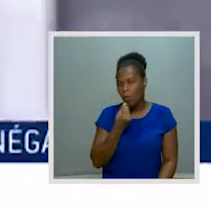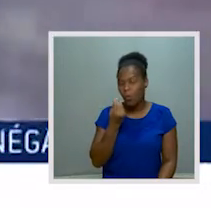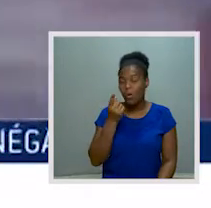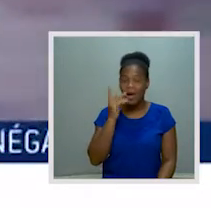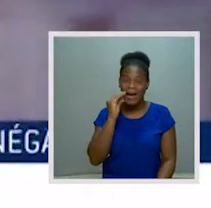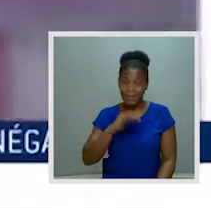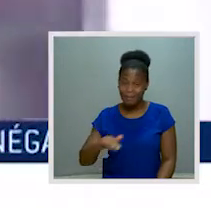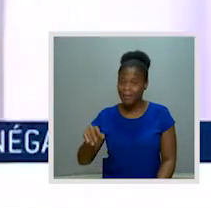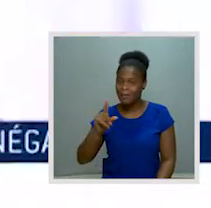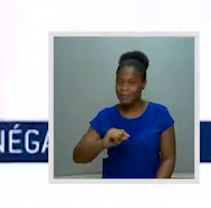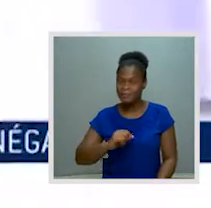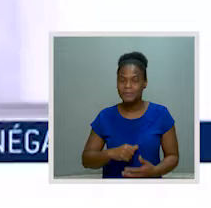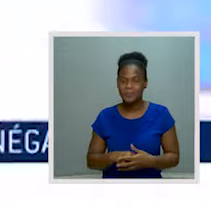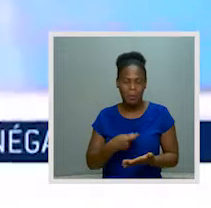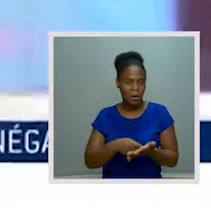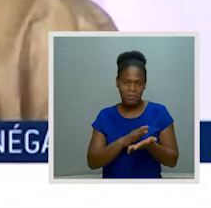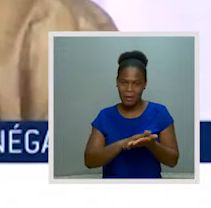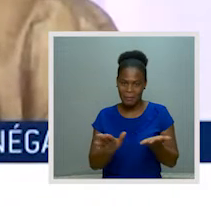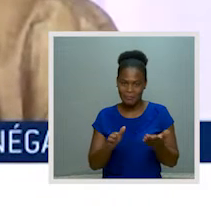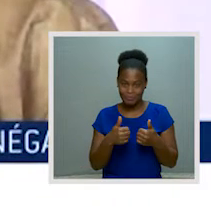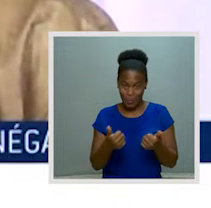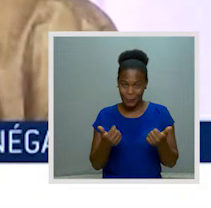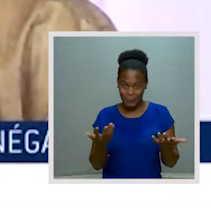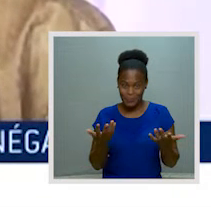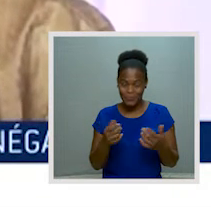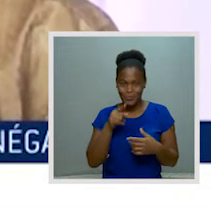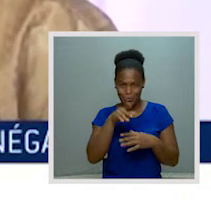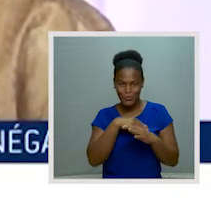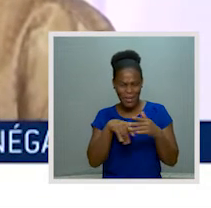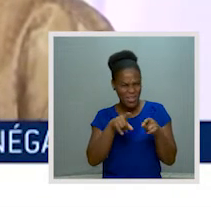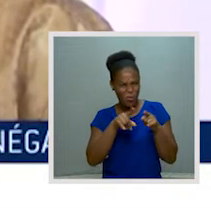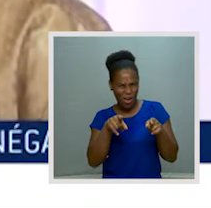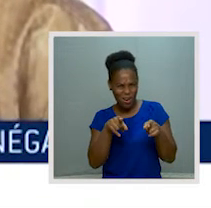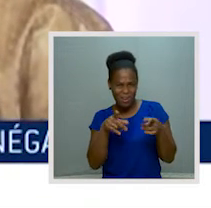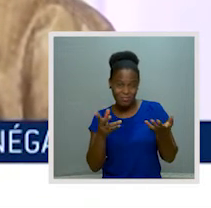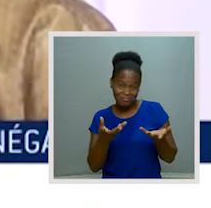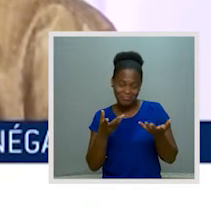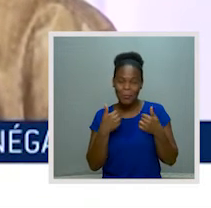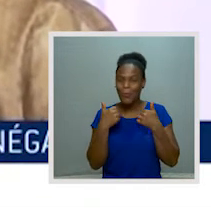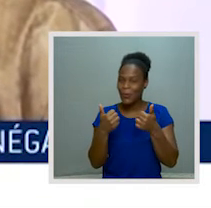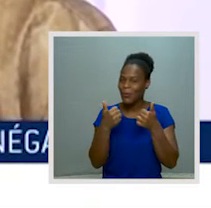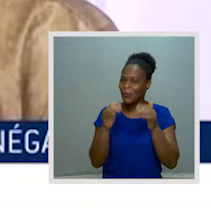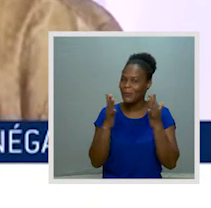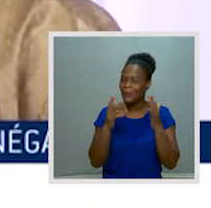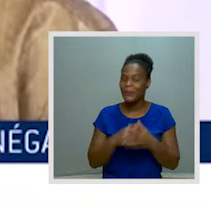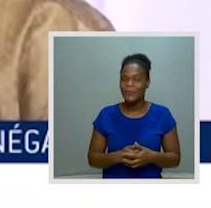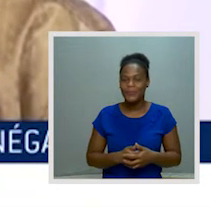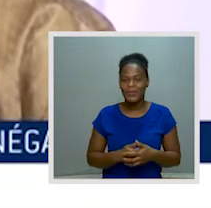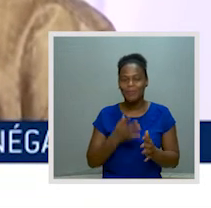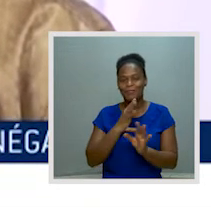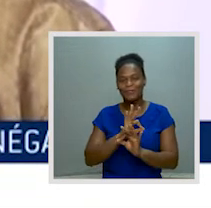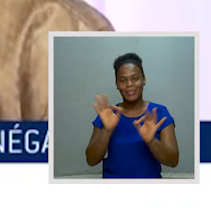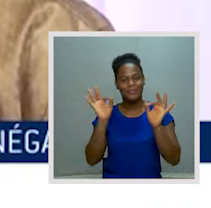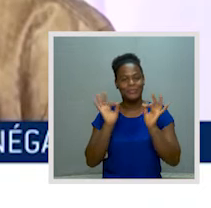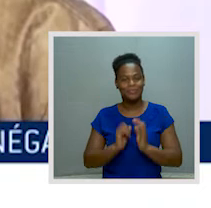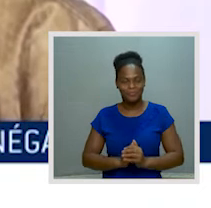de coronavirus. Je le fais avec passion. On continue à mettre ces élèves-là dans le bain. Donc on les accompagne,